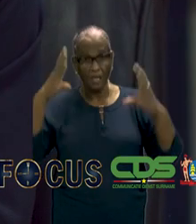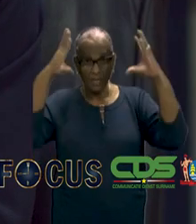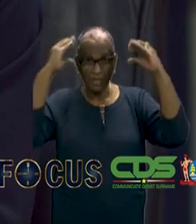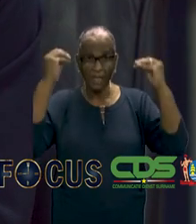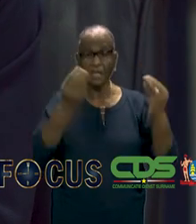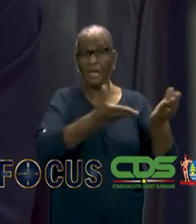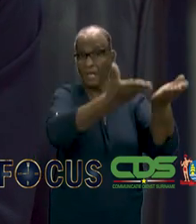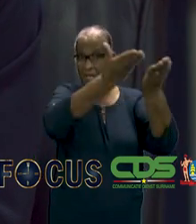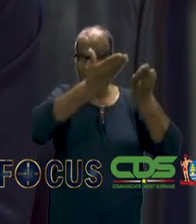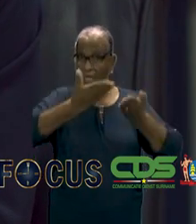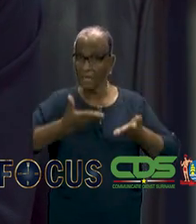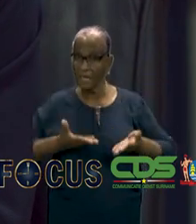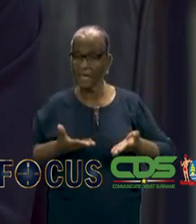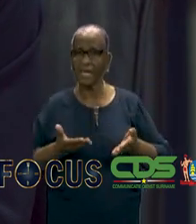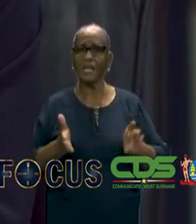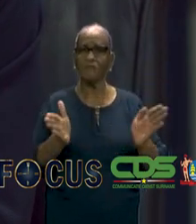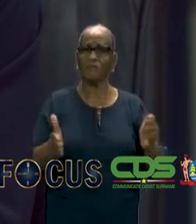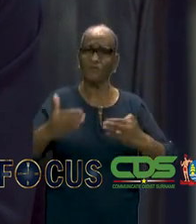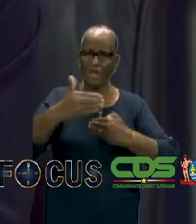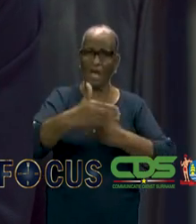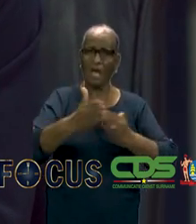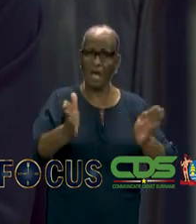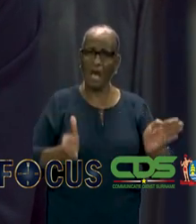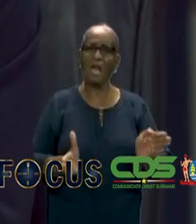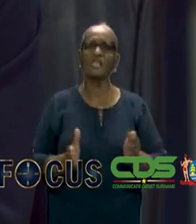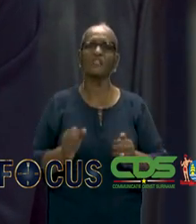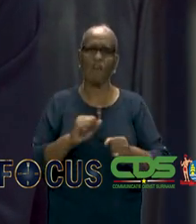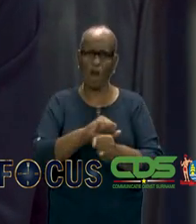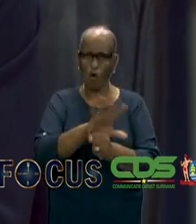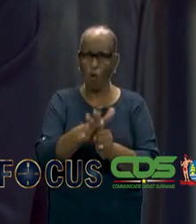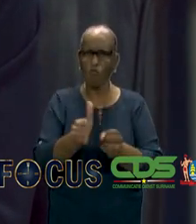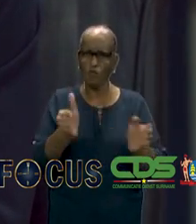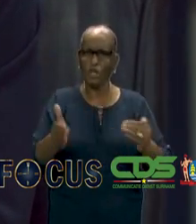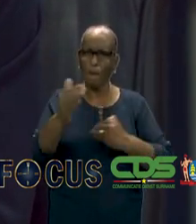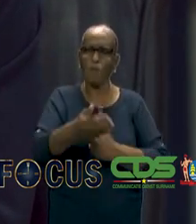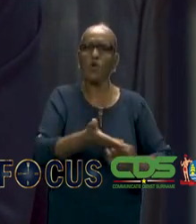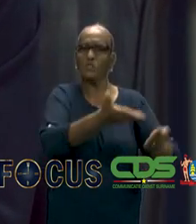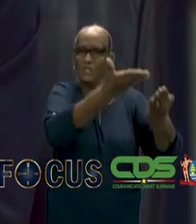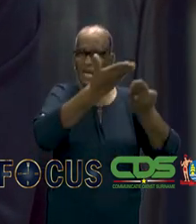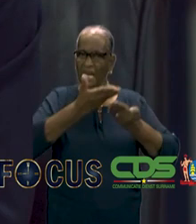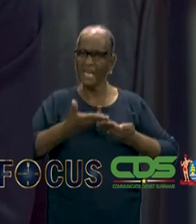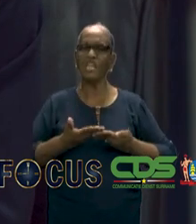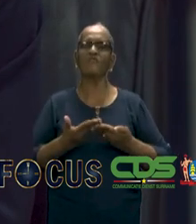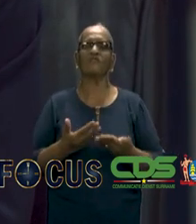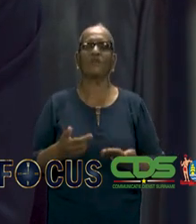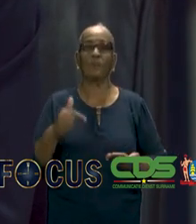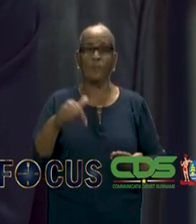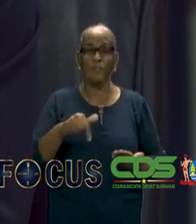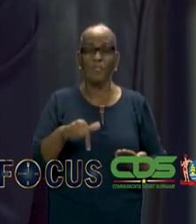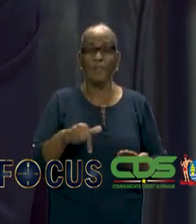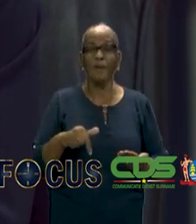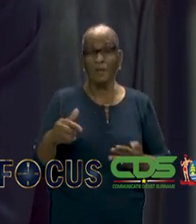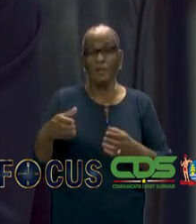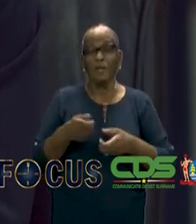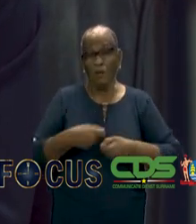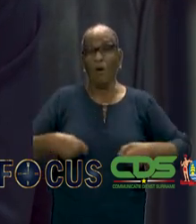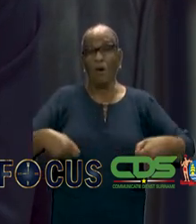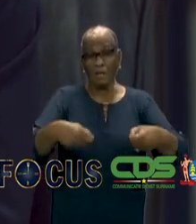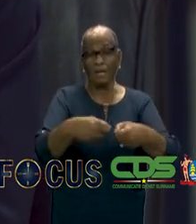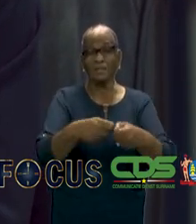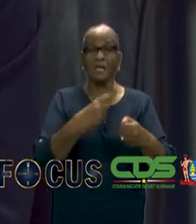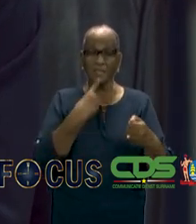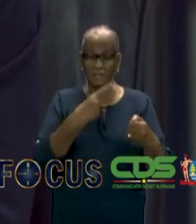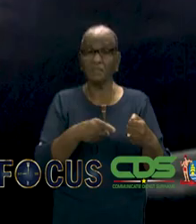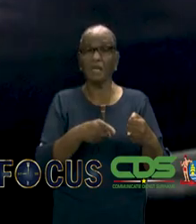genetic sequencing vond plaats bij het RIVM. Op dit moment vindt dat plaats in Erasmus, maar het RIVM heeft ons aangegeven dat